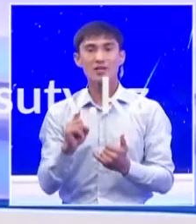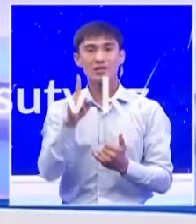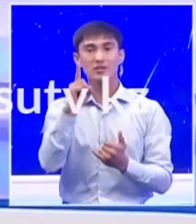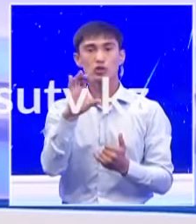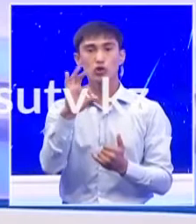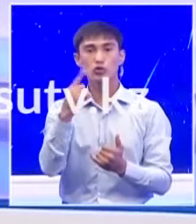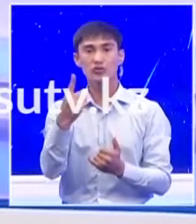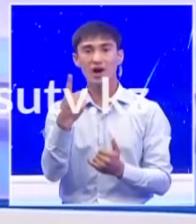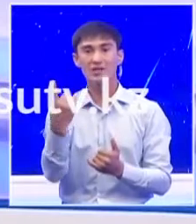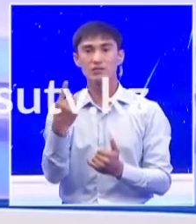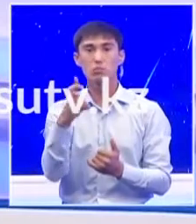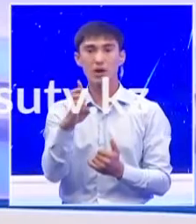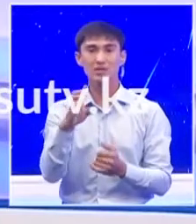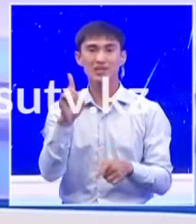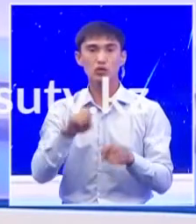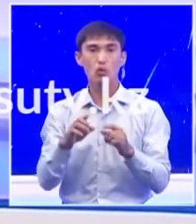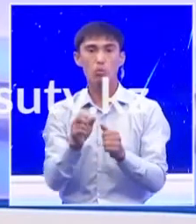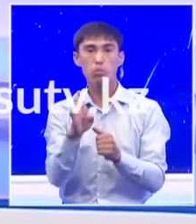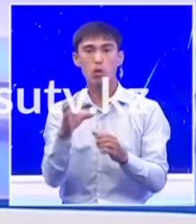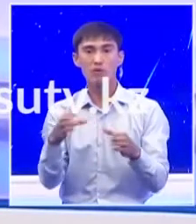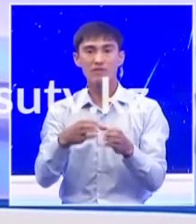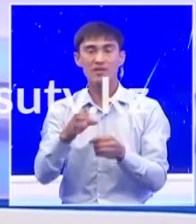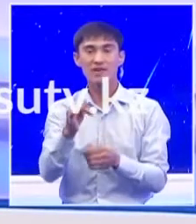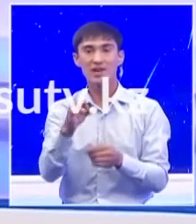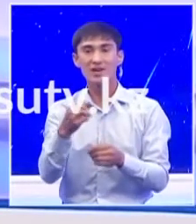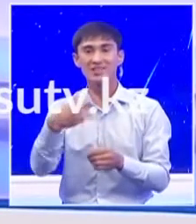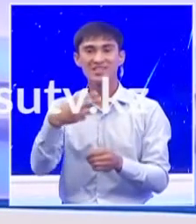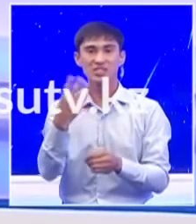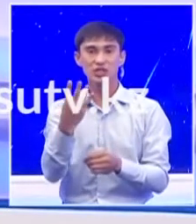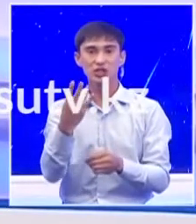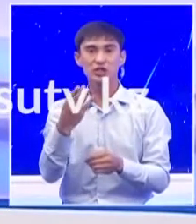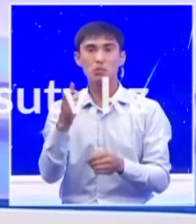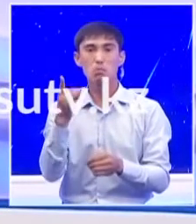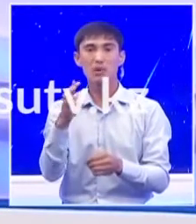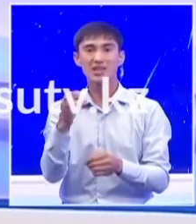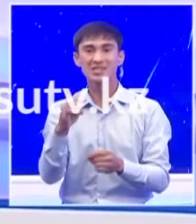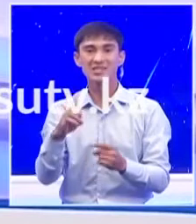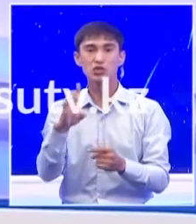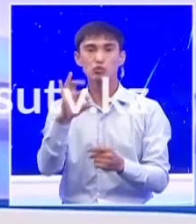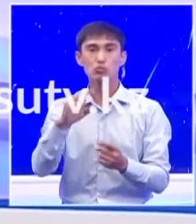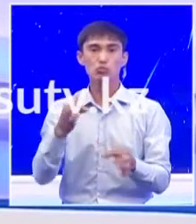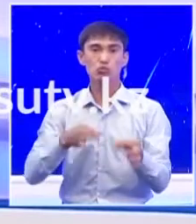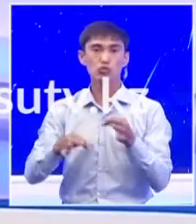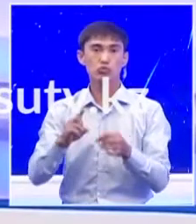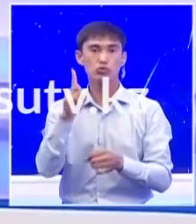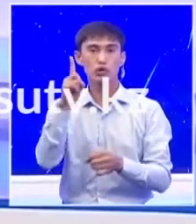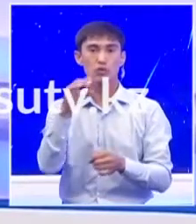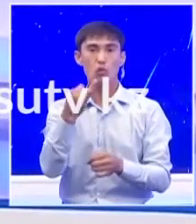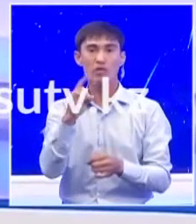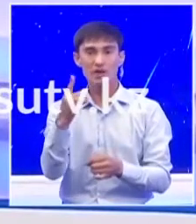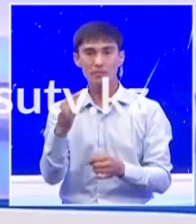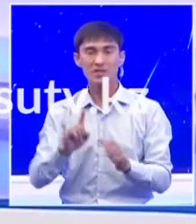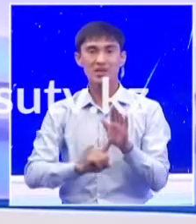ракета-носитель «Союз-2-1Б» с разгонным блоком «Фрегат» и 34 британскими спутниками связи «OneWeb» стартовала